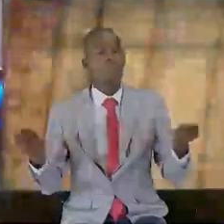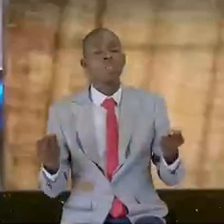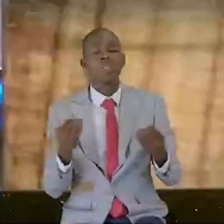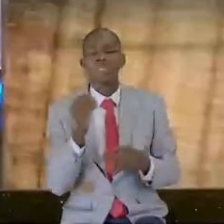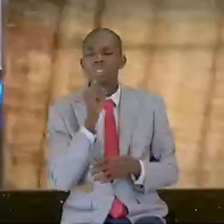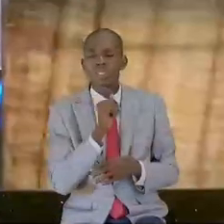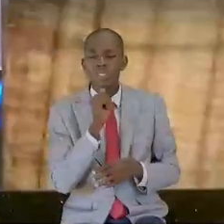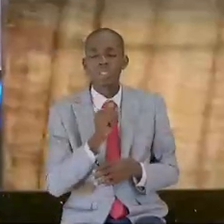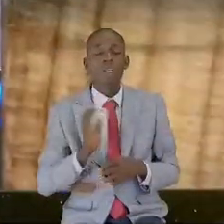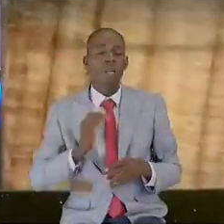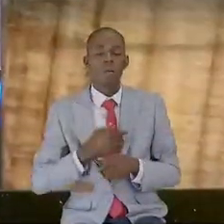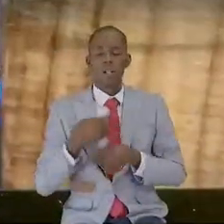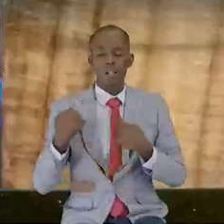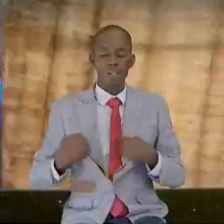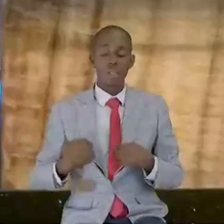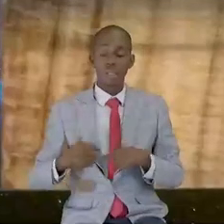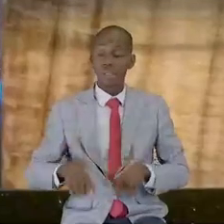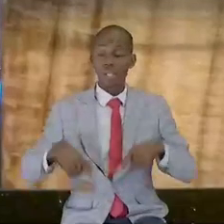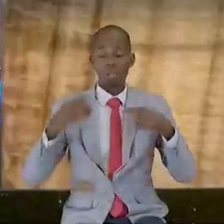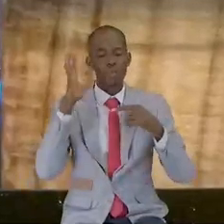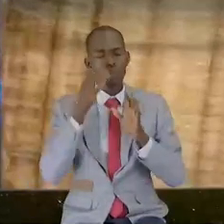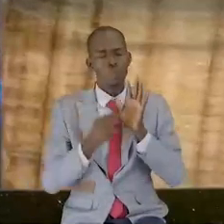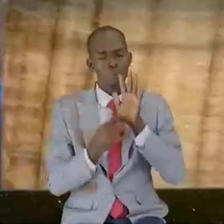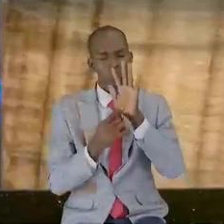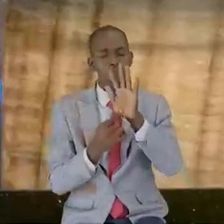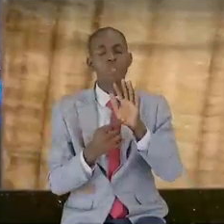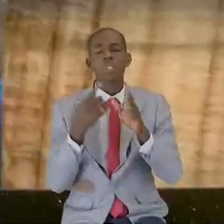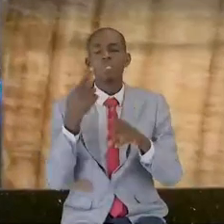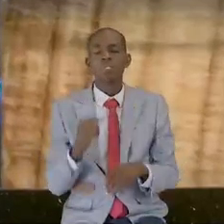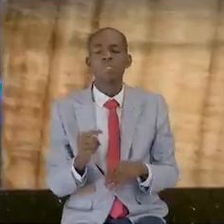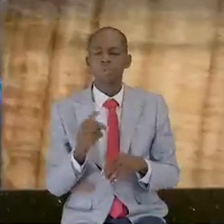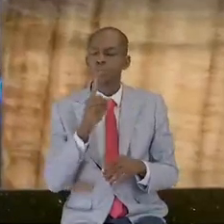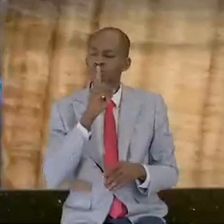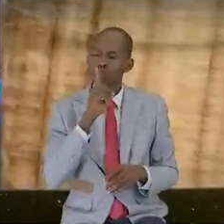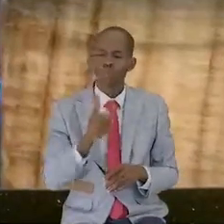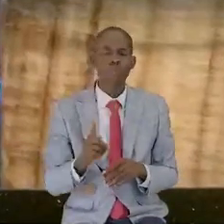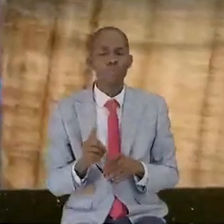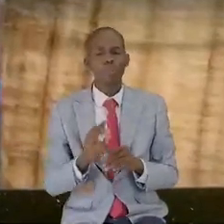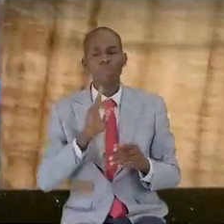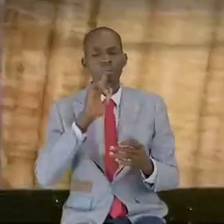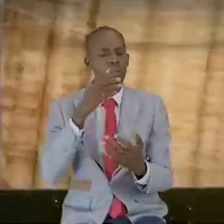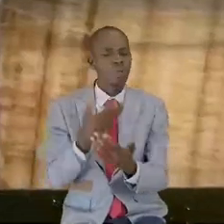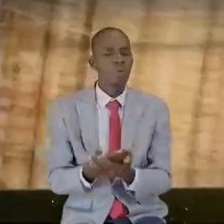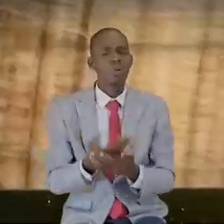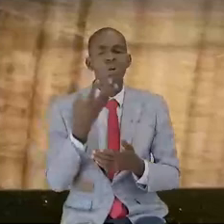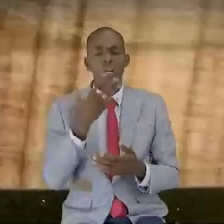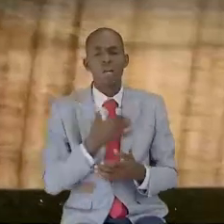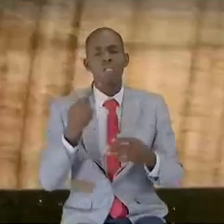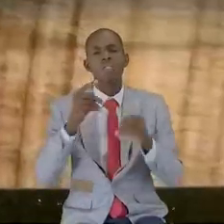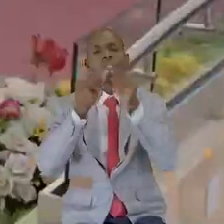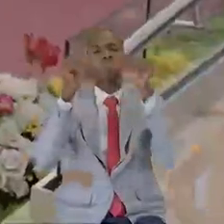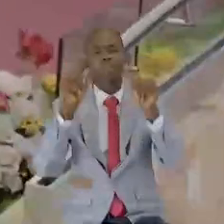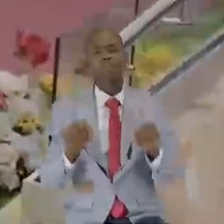nos vies vont refléter le cœur et la nature de l'image du Seigneur